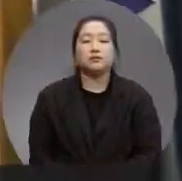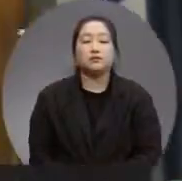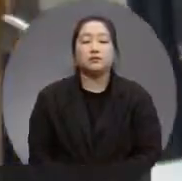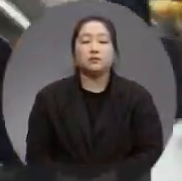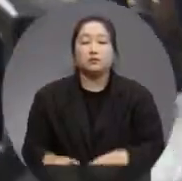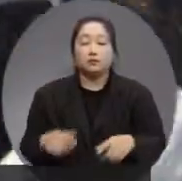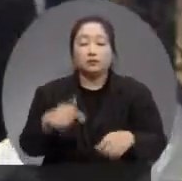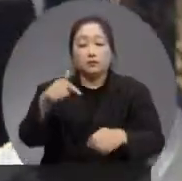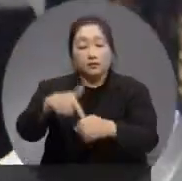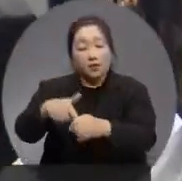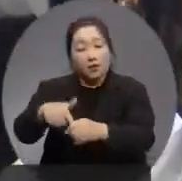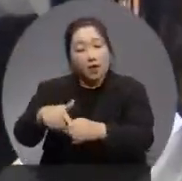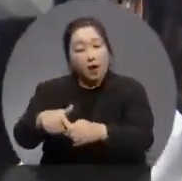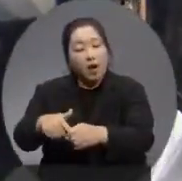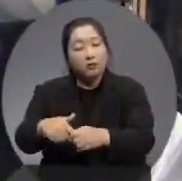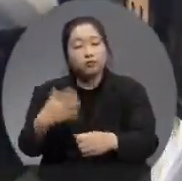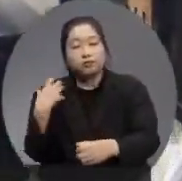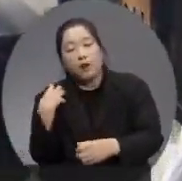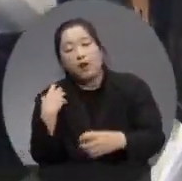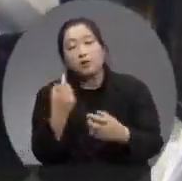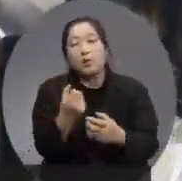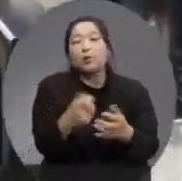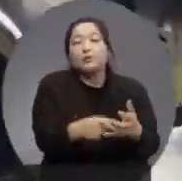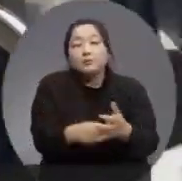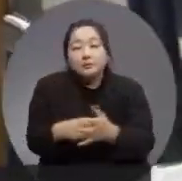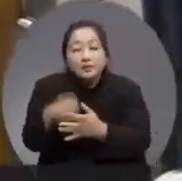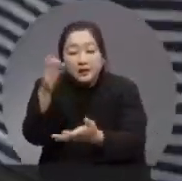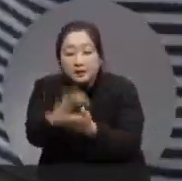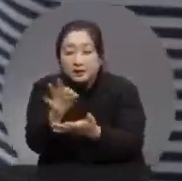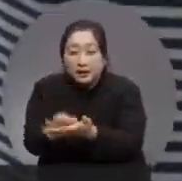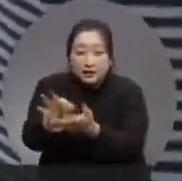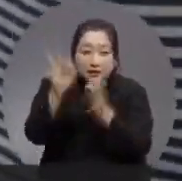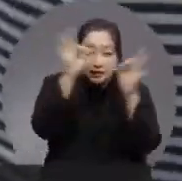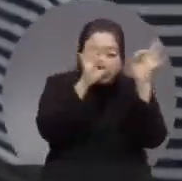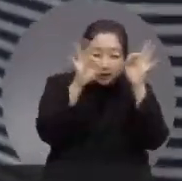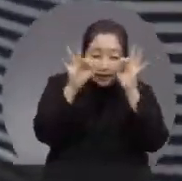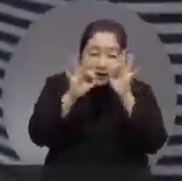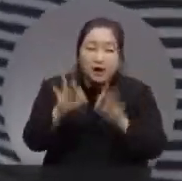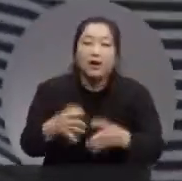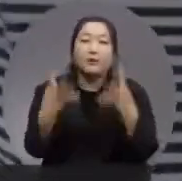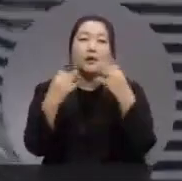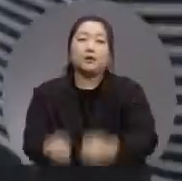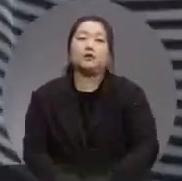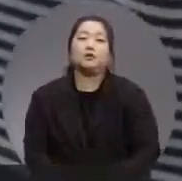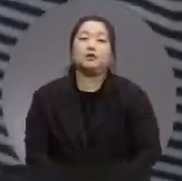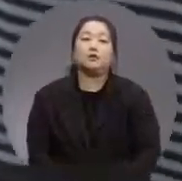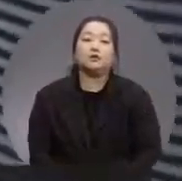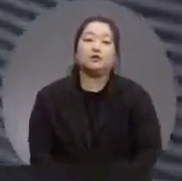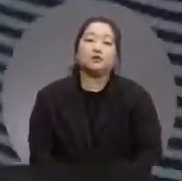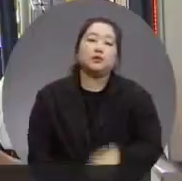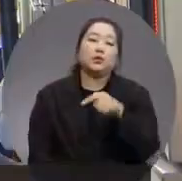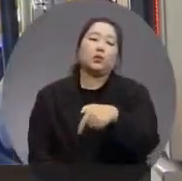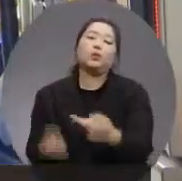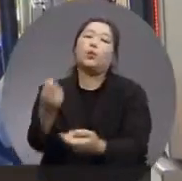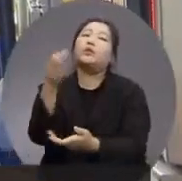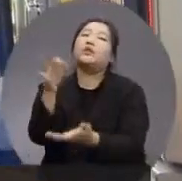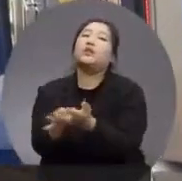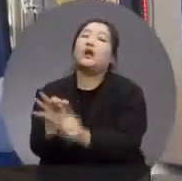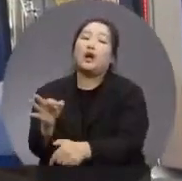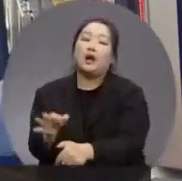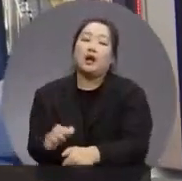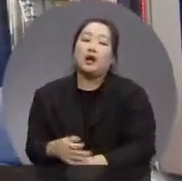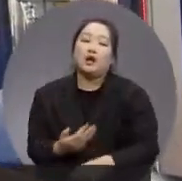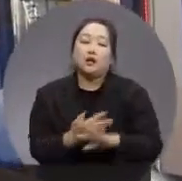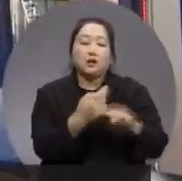치솟은 기름값이 부담스러워 한 푼이라도 싼 주유소를 찾는 운전자들도 늘고 있습니다. 저렴하니까